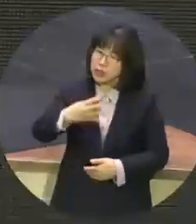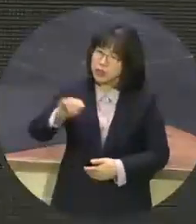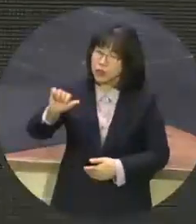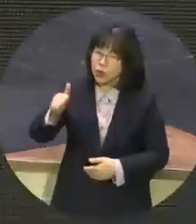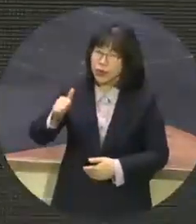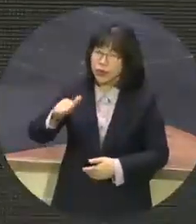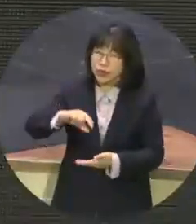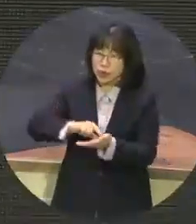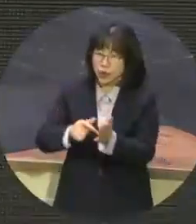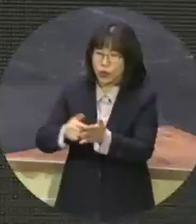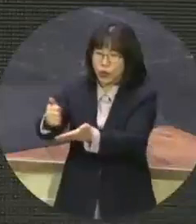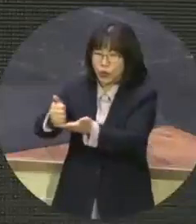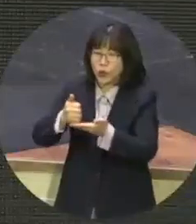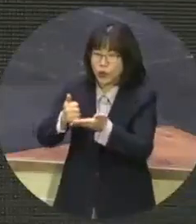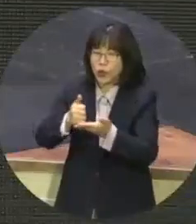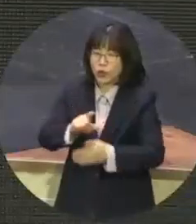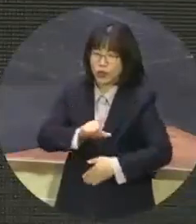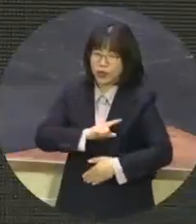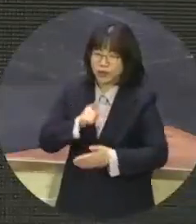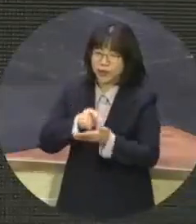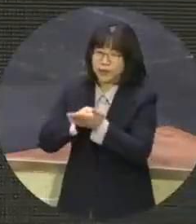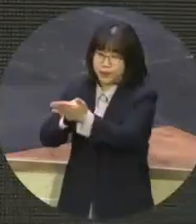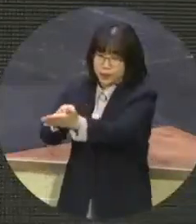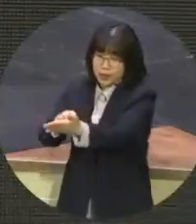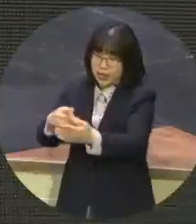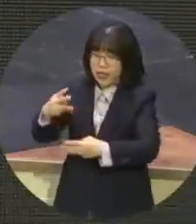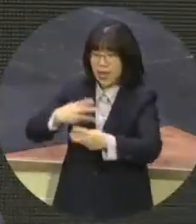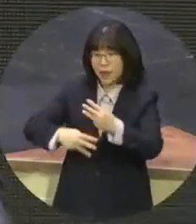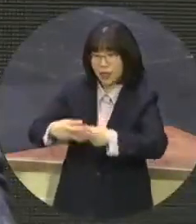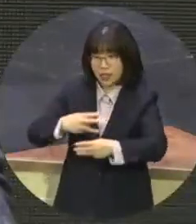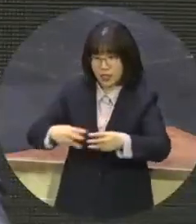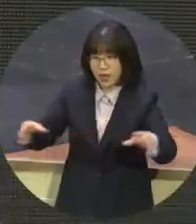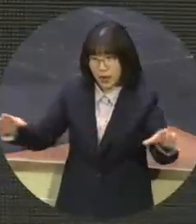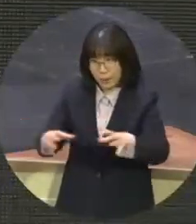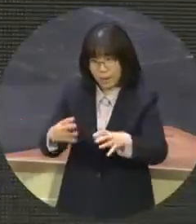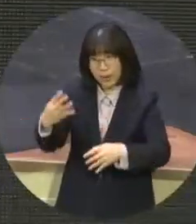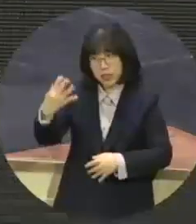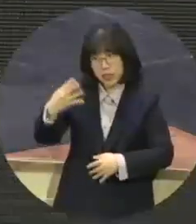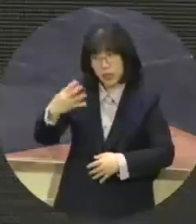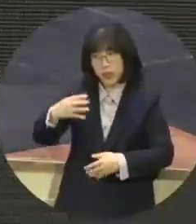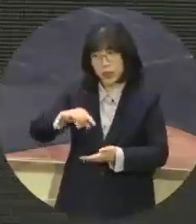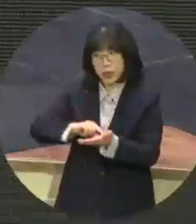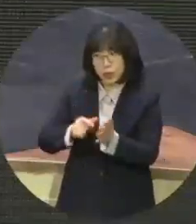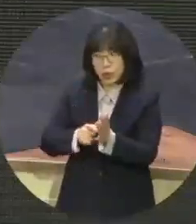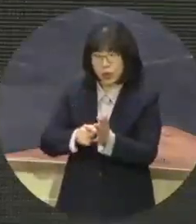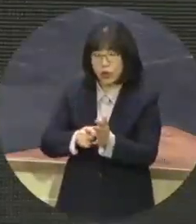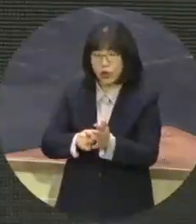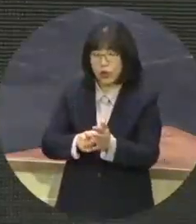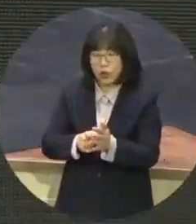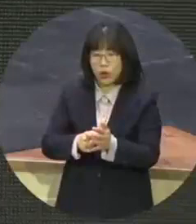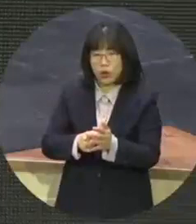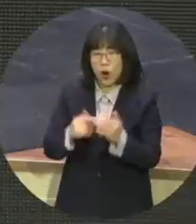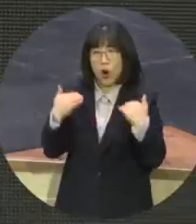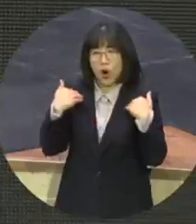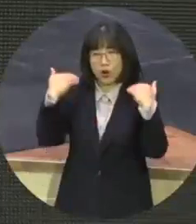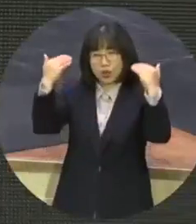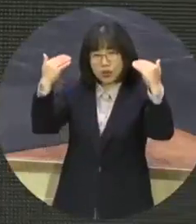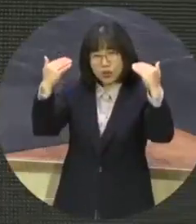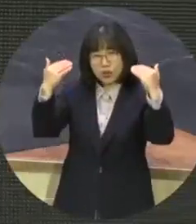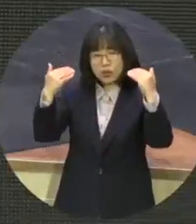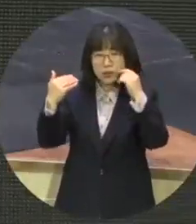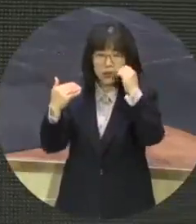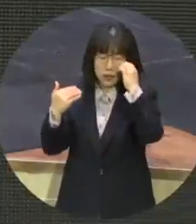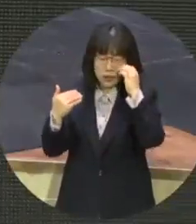4,500명이 이제 초청됐다는데 이게 아마 렘너들을 들어오면 4,000명 이상 들어올 거예요. 어른들은 3,000명 조금 넘게 들어올 수